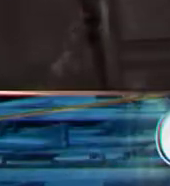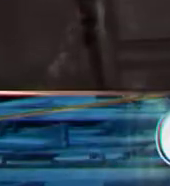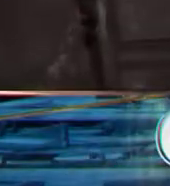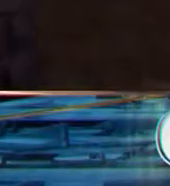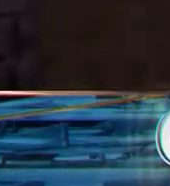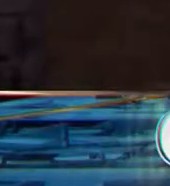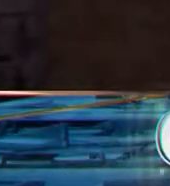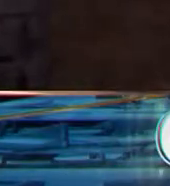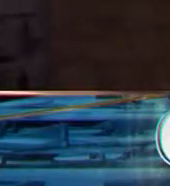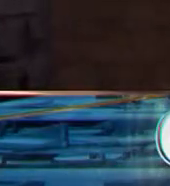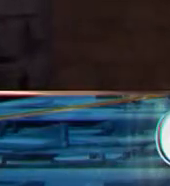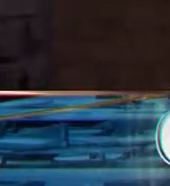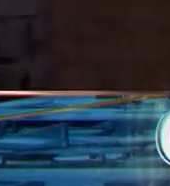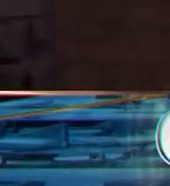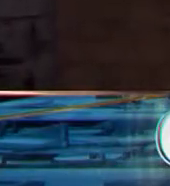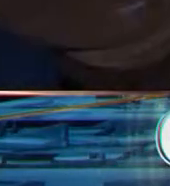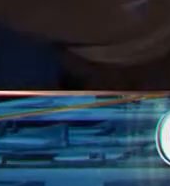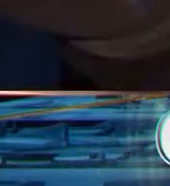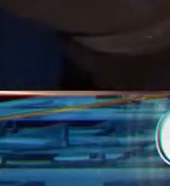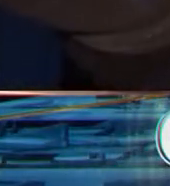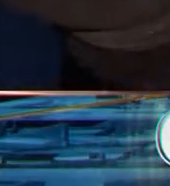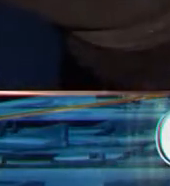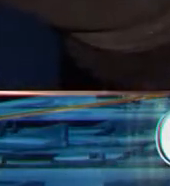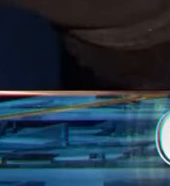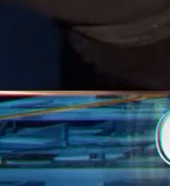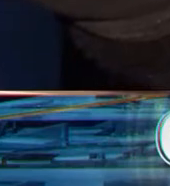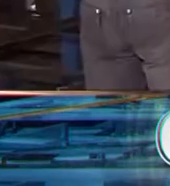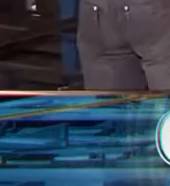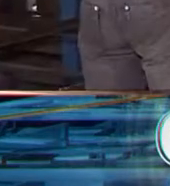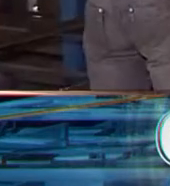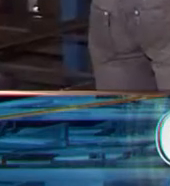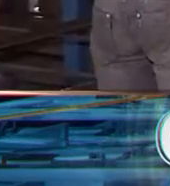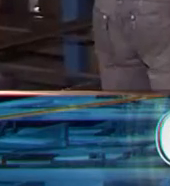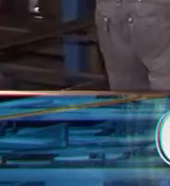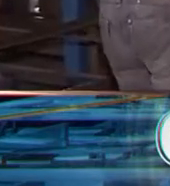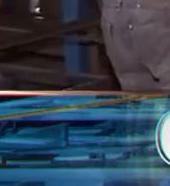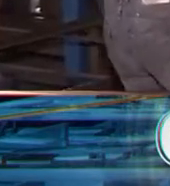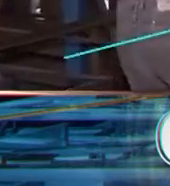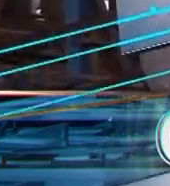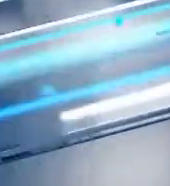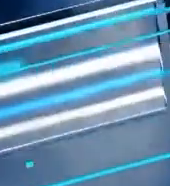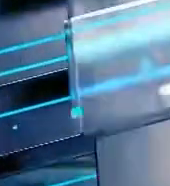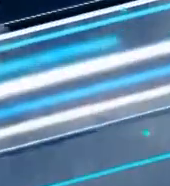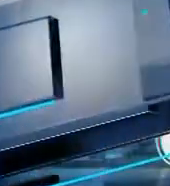Новое производство. Самые востребованные на рынке строительные материалы будут производиться в областном центре.